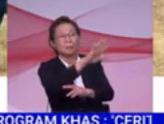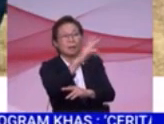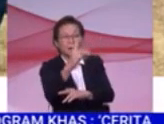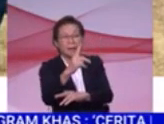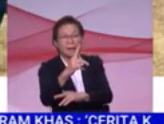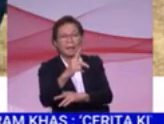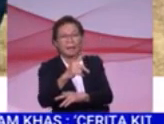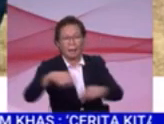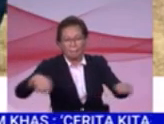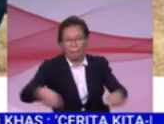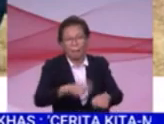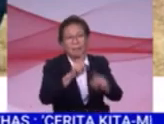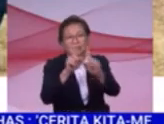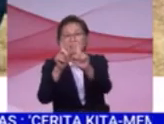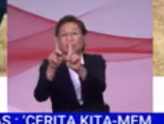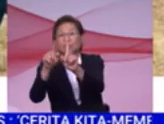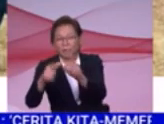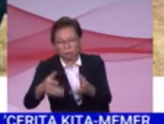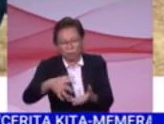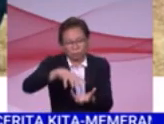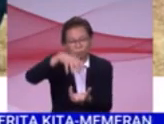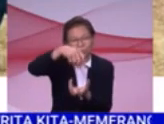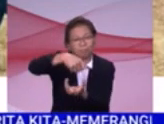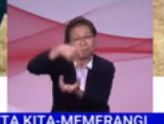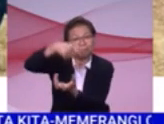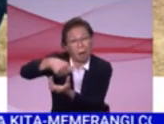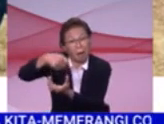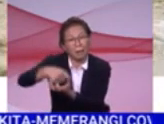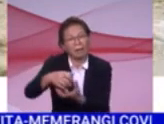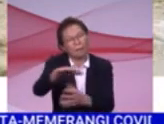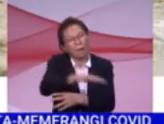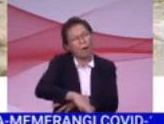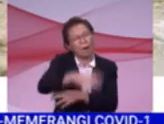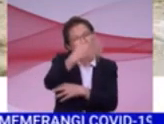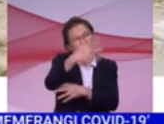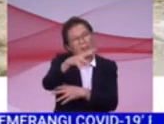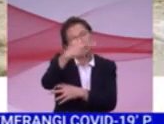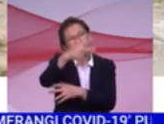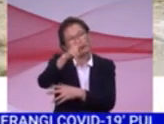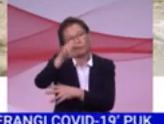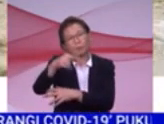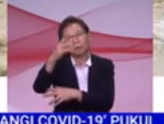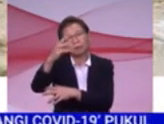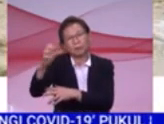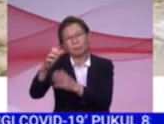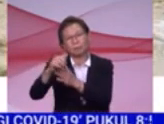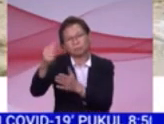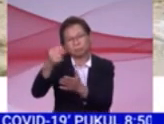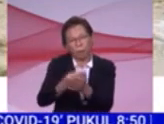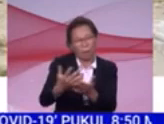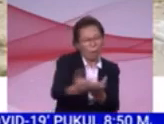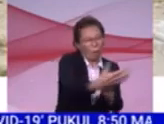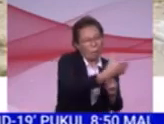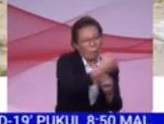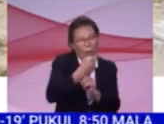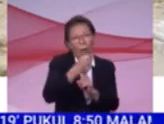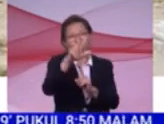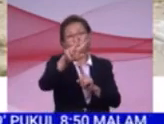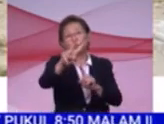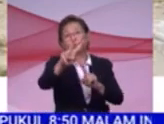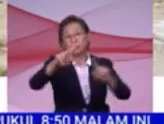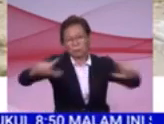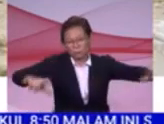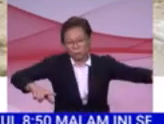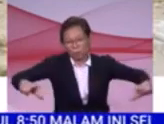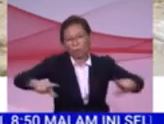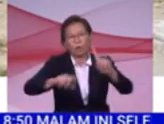paket 1 kilogram dengan nilai rampasan anggaran RM13,600. Turut dirampas dua lori terbabit dengan nilai